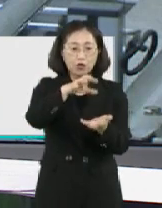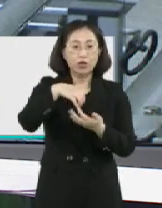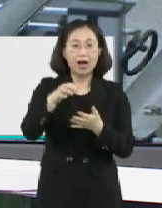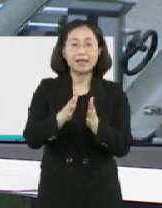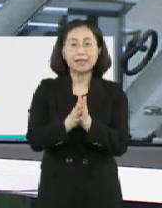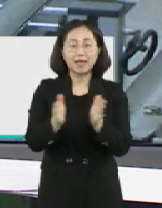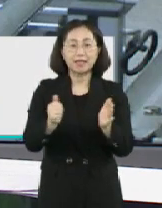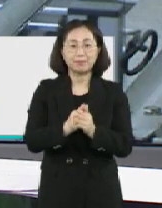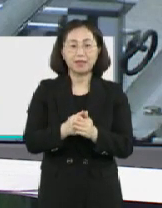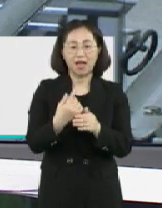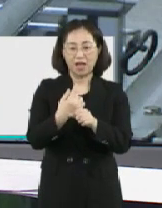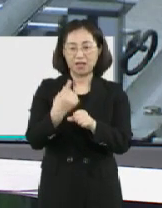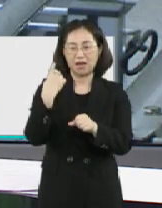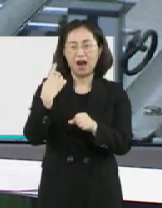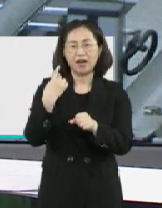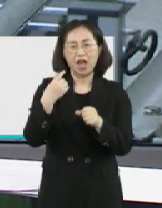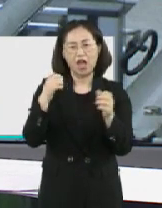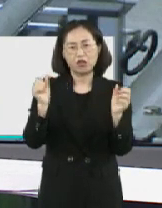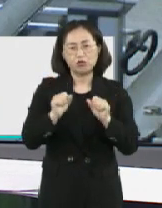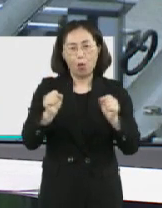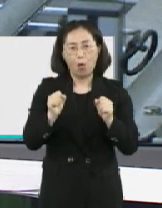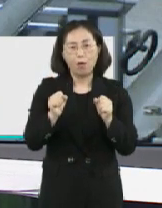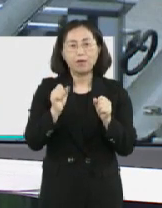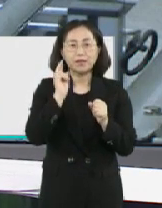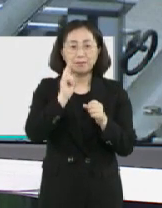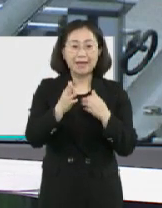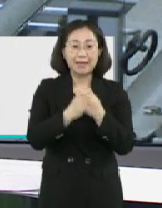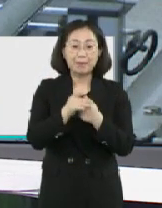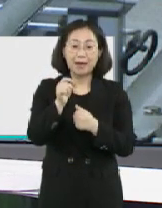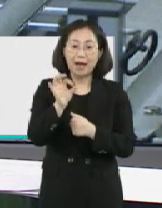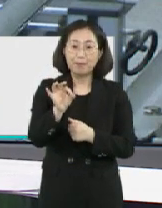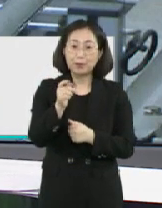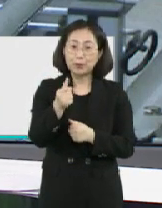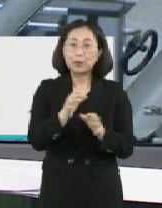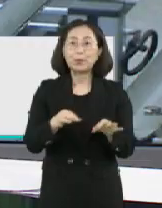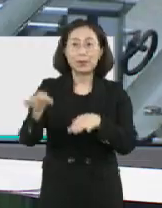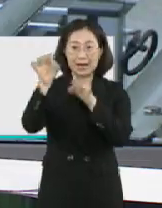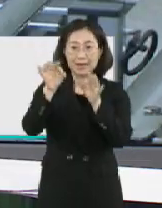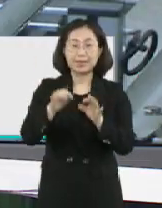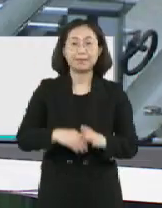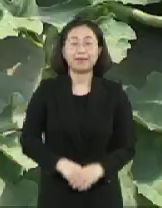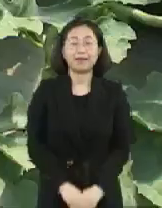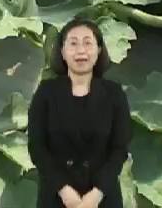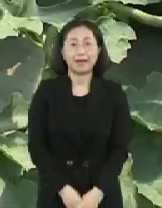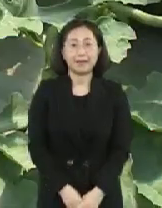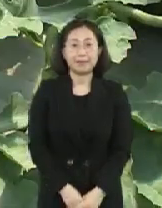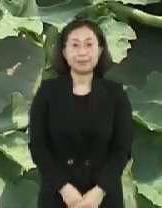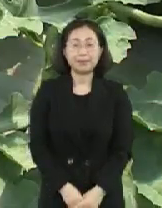시작했습니다. 지난 겨울 강추위 때문에 값도 조금 올랐습니다. 조상원 기자입니다.